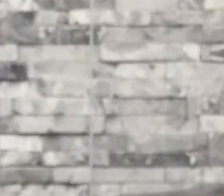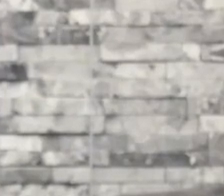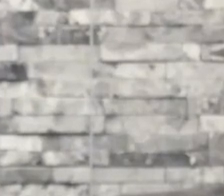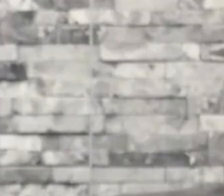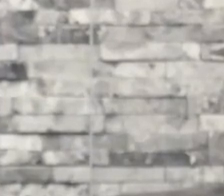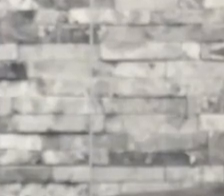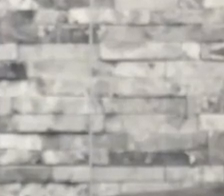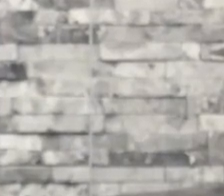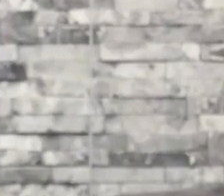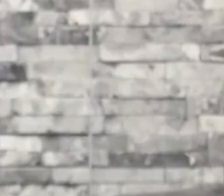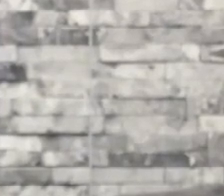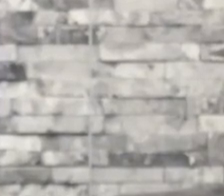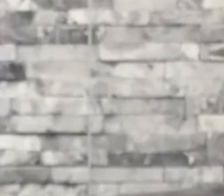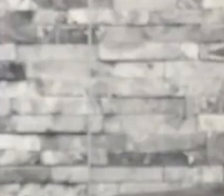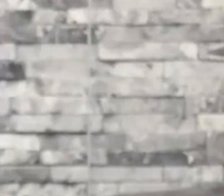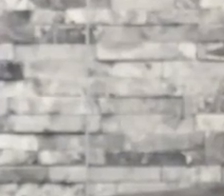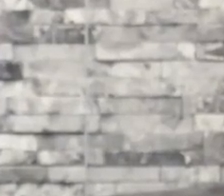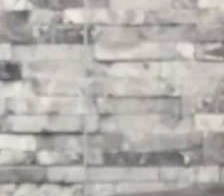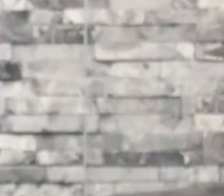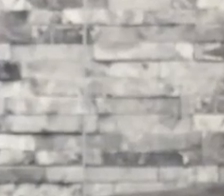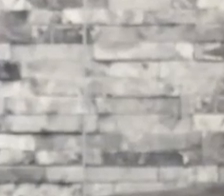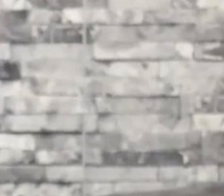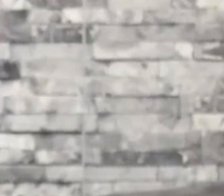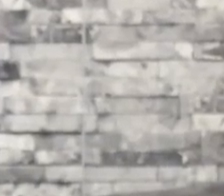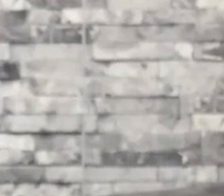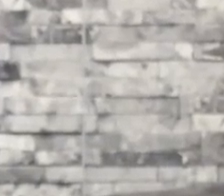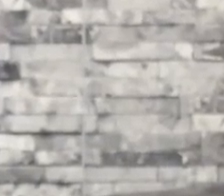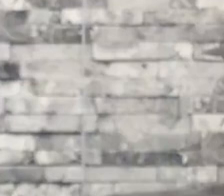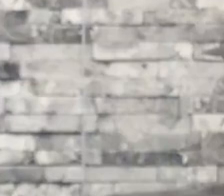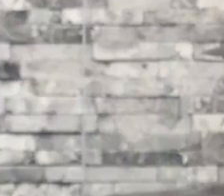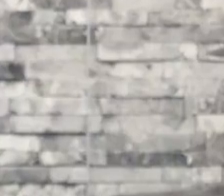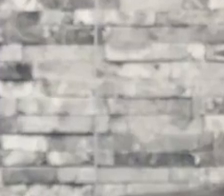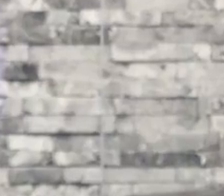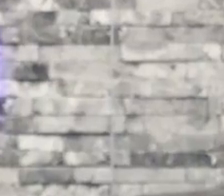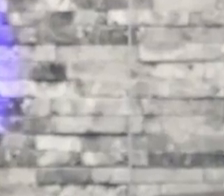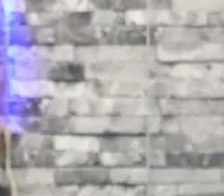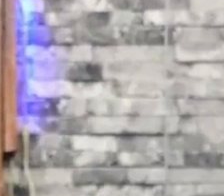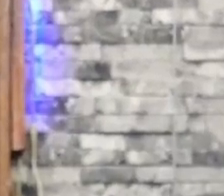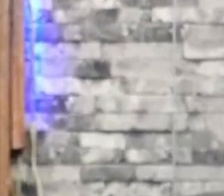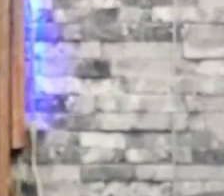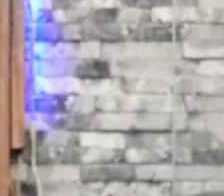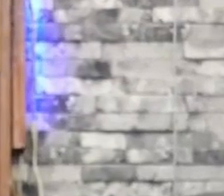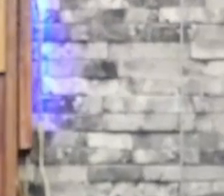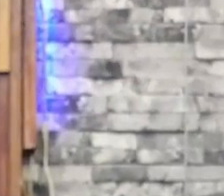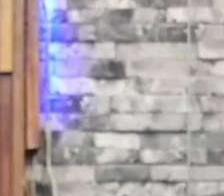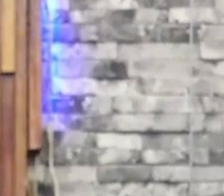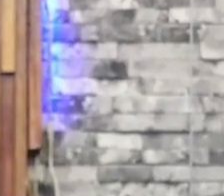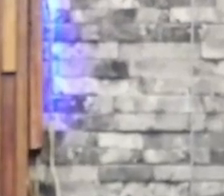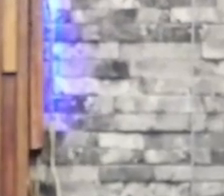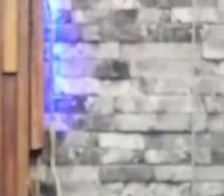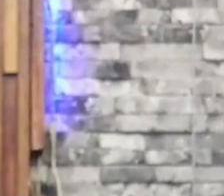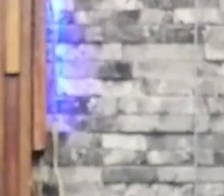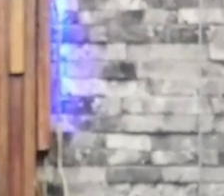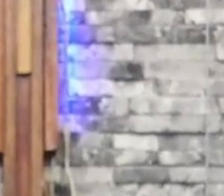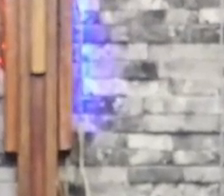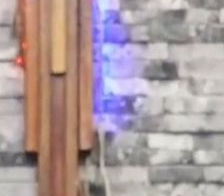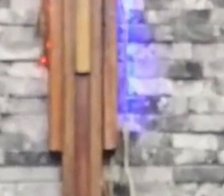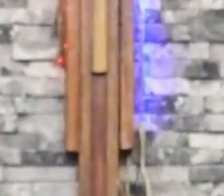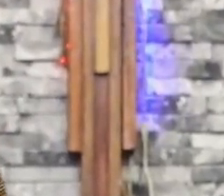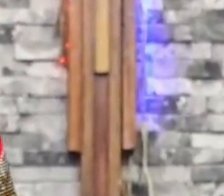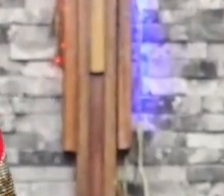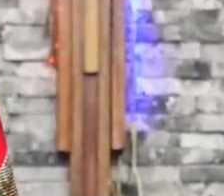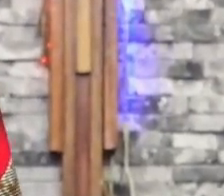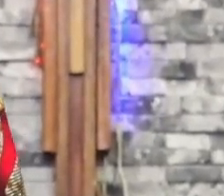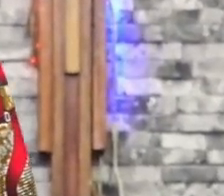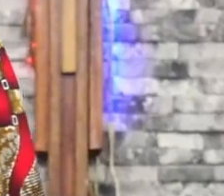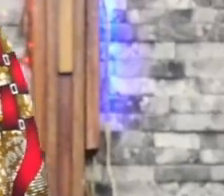anaweza kukupata. He desires to have fellowship with you. Anatamani kuwa na ushirika na wewe. He desires to commune